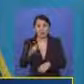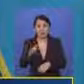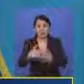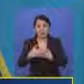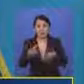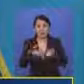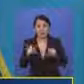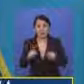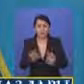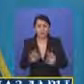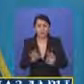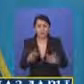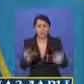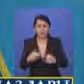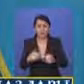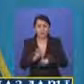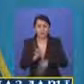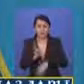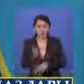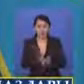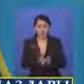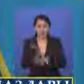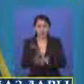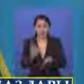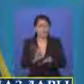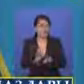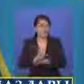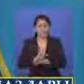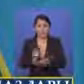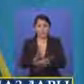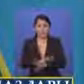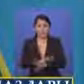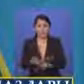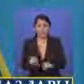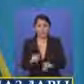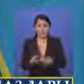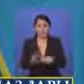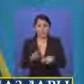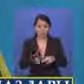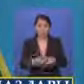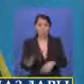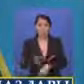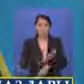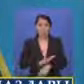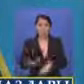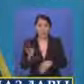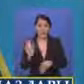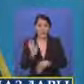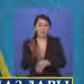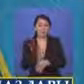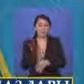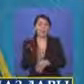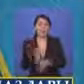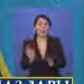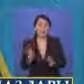құруға жарияланған мораторий аяқталады. Бұл уақыттағы мақсатқа әлі толық қол жеткізген жоқпыз. Сондықтан менің жарлығыммен аталған мораторий